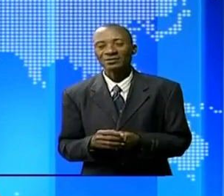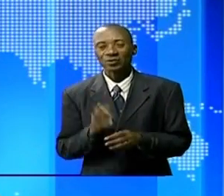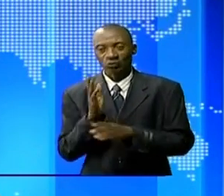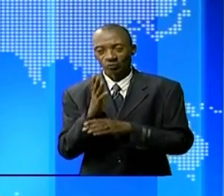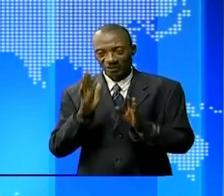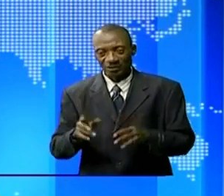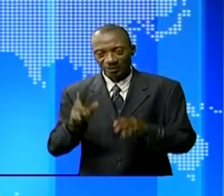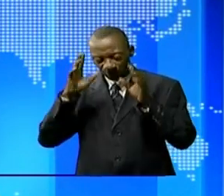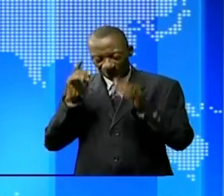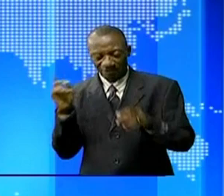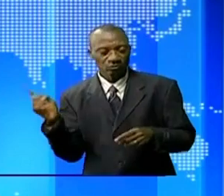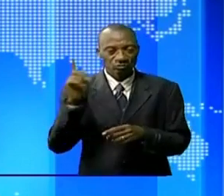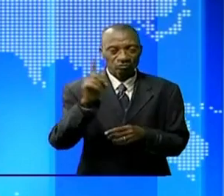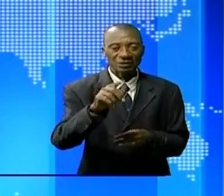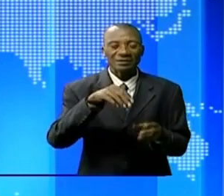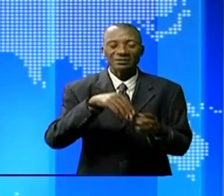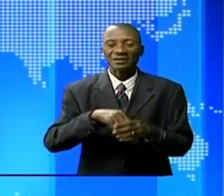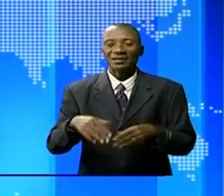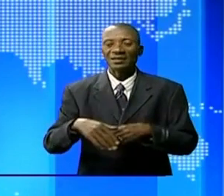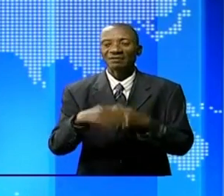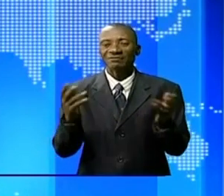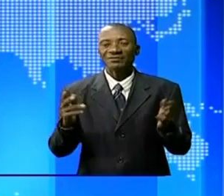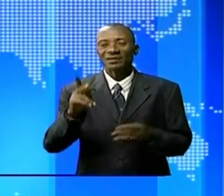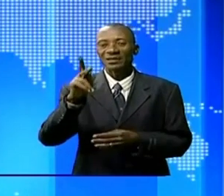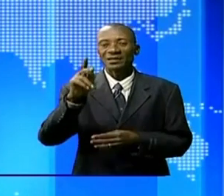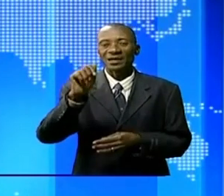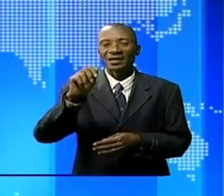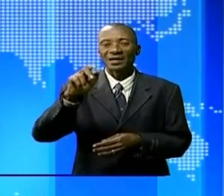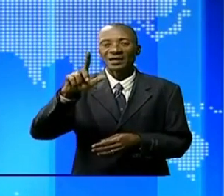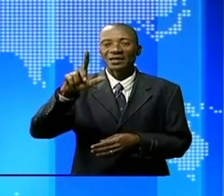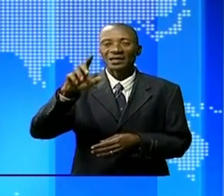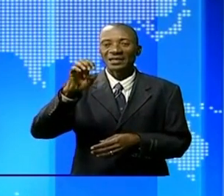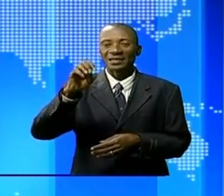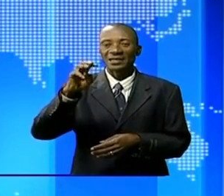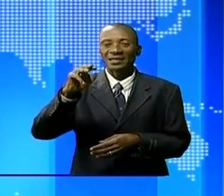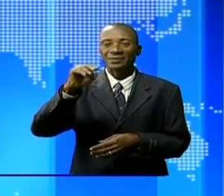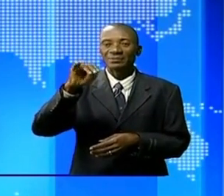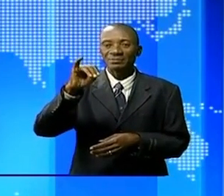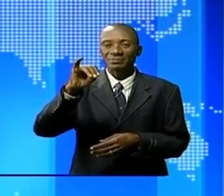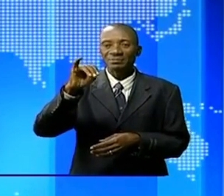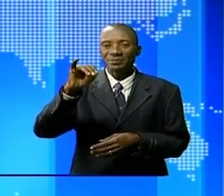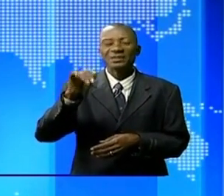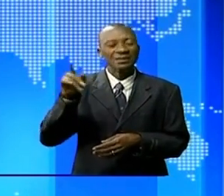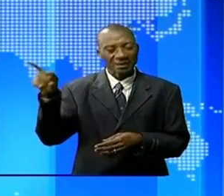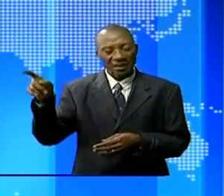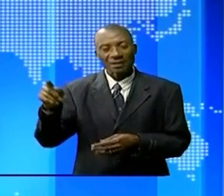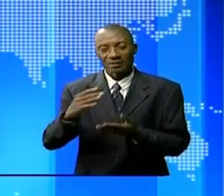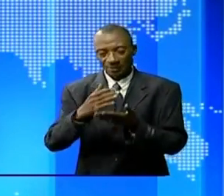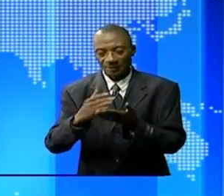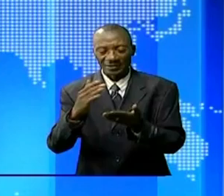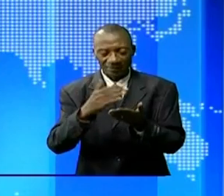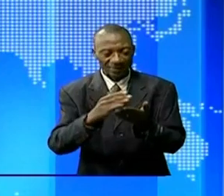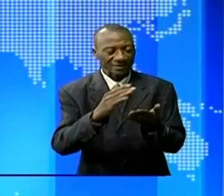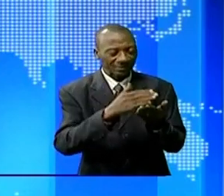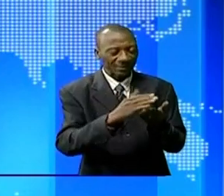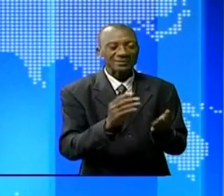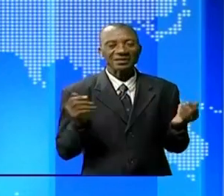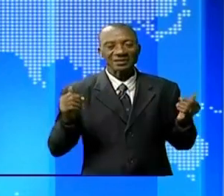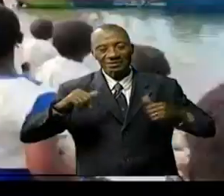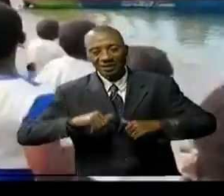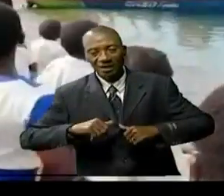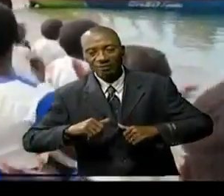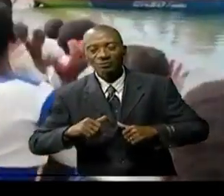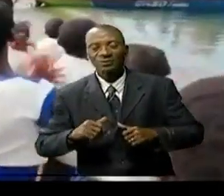des fournitures scolaires aux élèves de sa circonscription électorale il s'agit de l'honorable souhait d'y